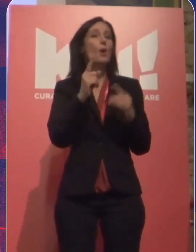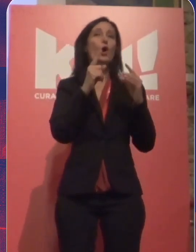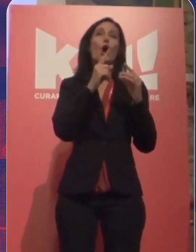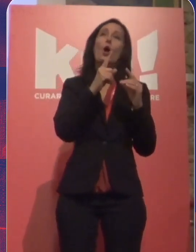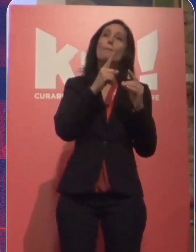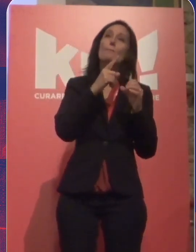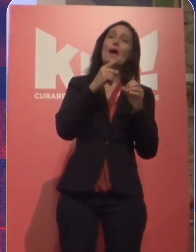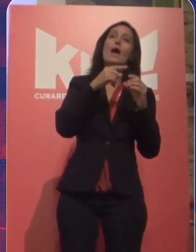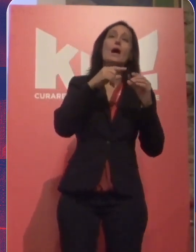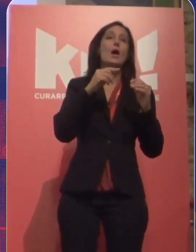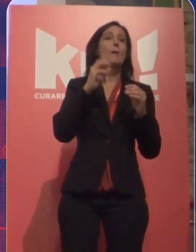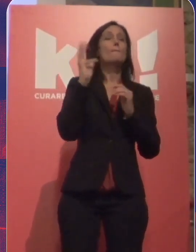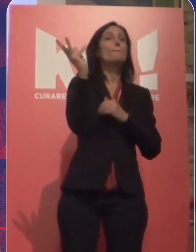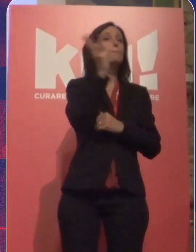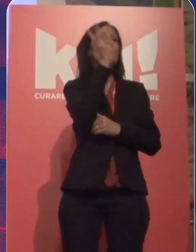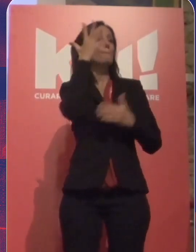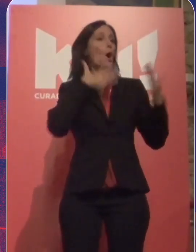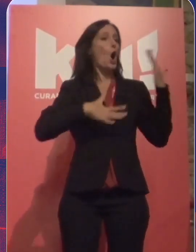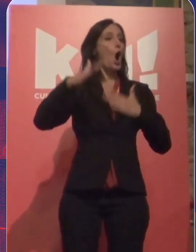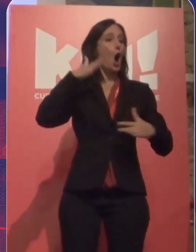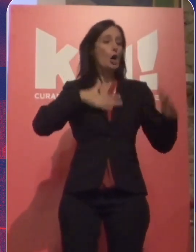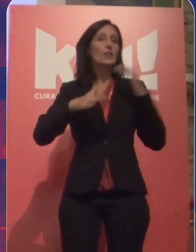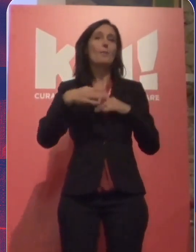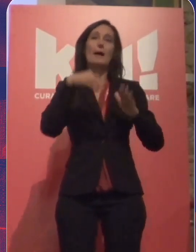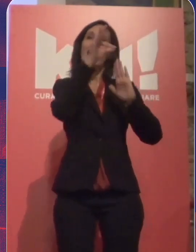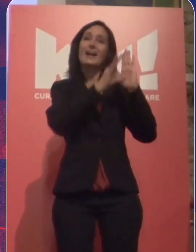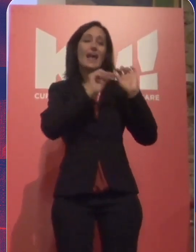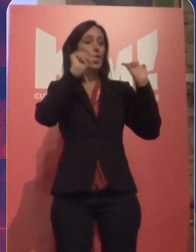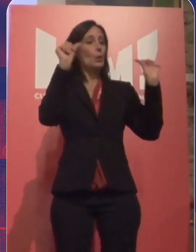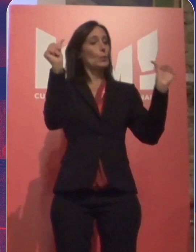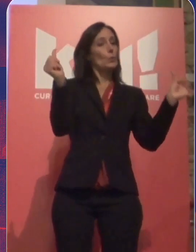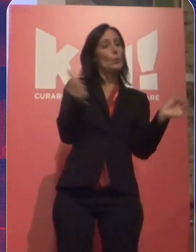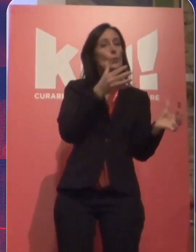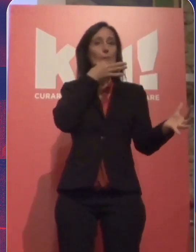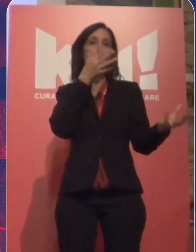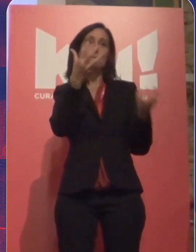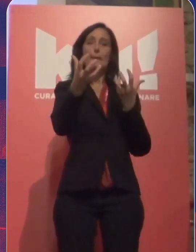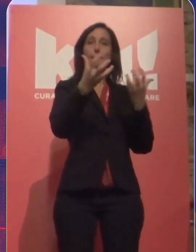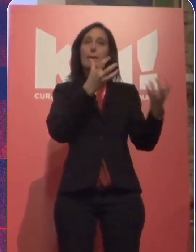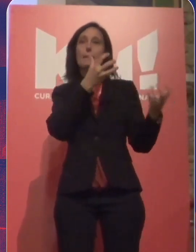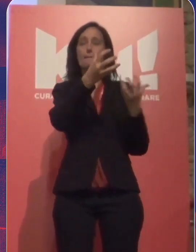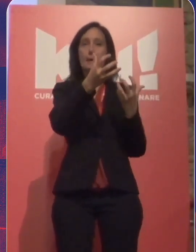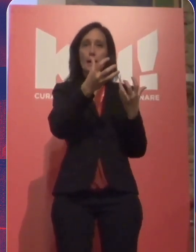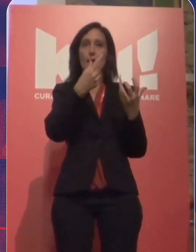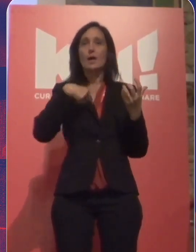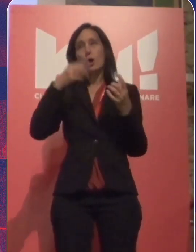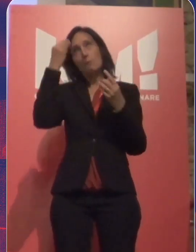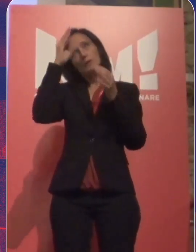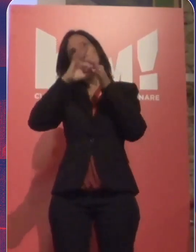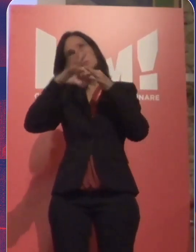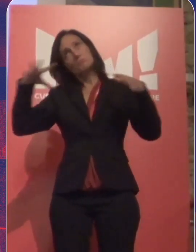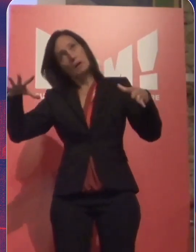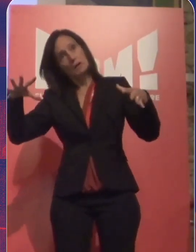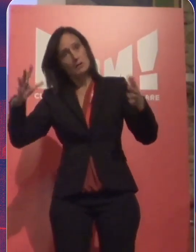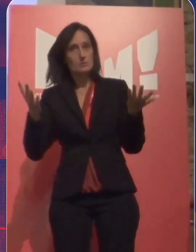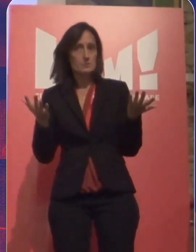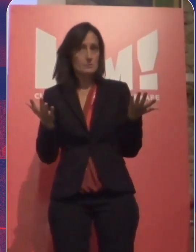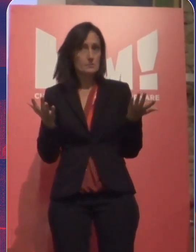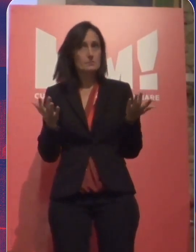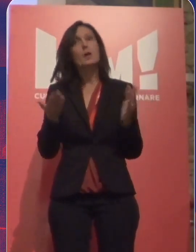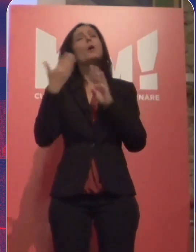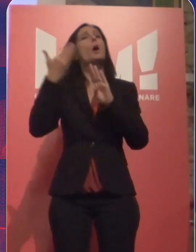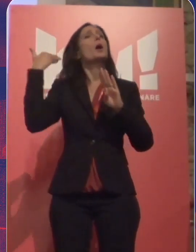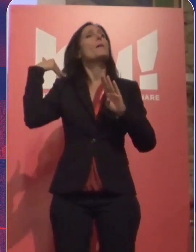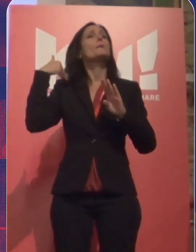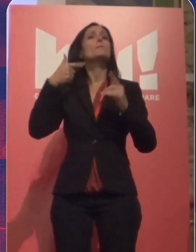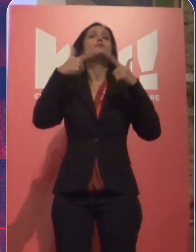cioè mentre pre covi la diffusione epidemica dell'anoressia aveva soprattutto nelle grandi città come milano per esempio